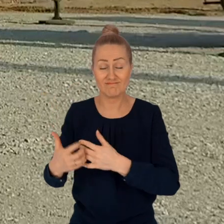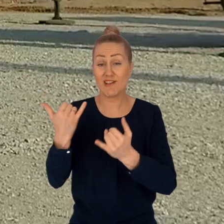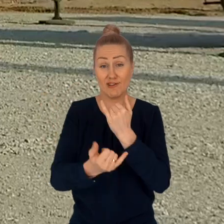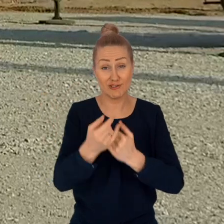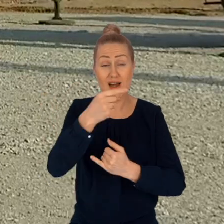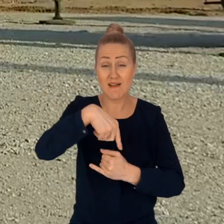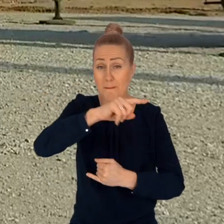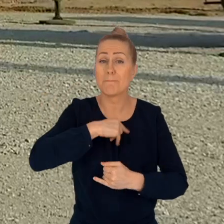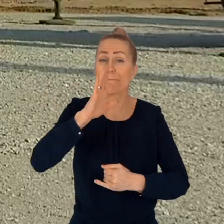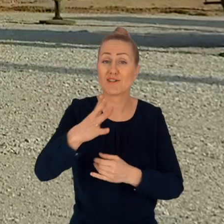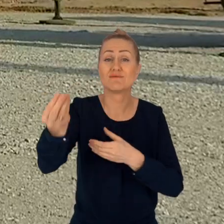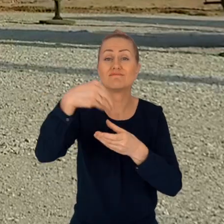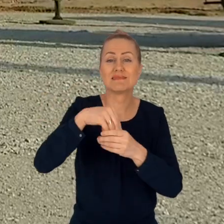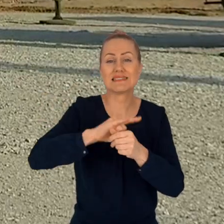systemu